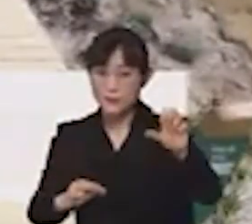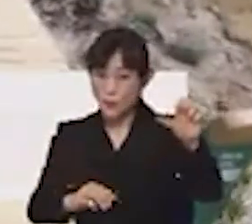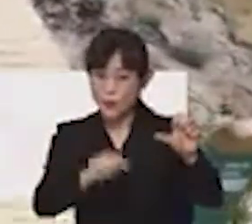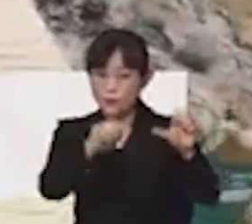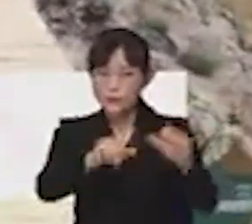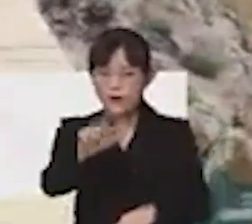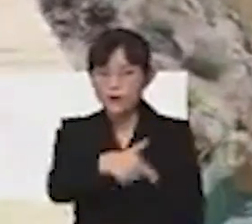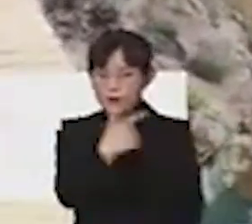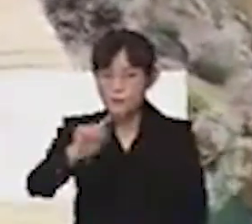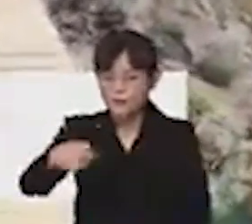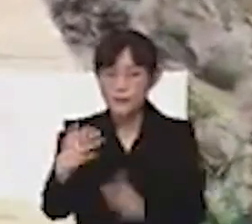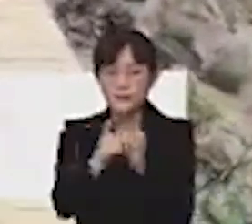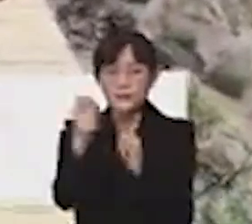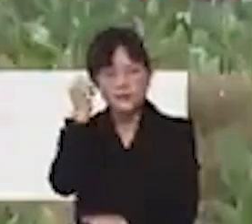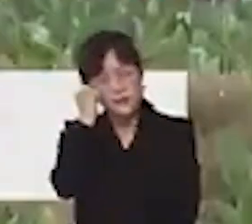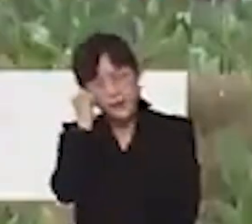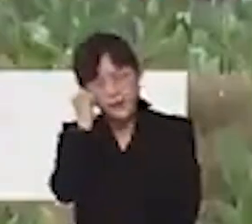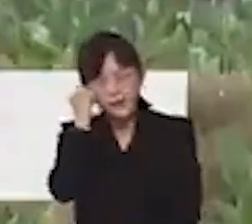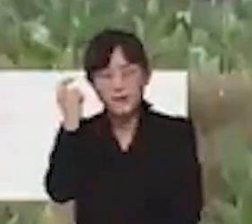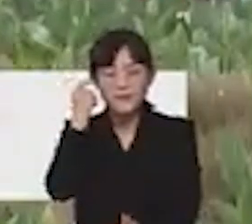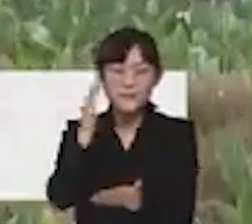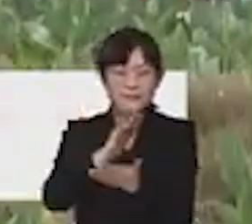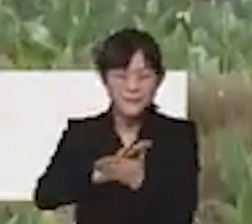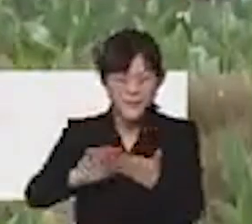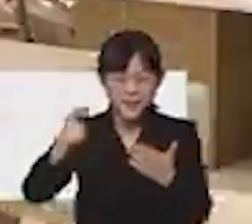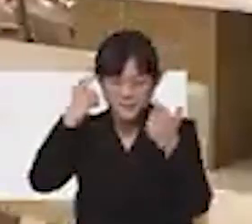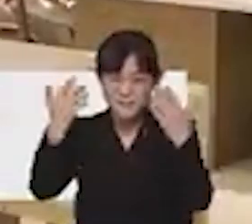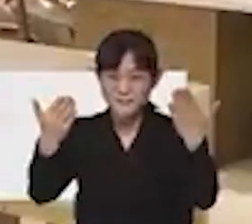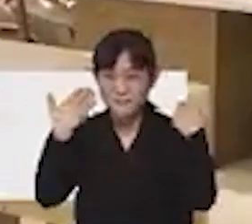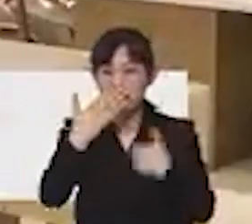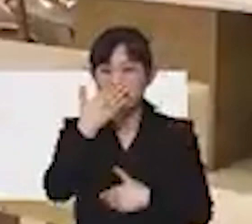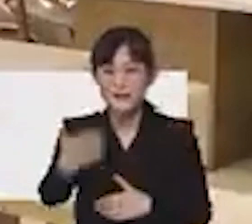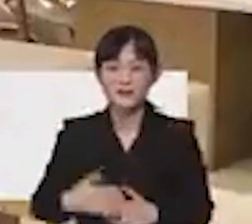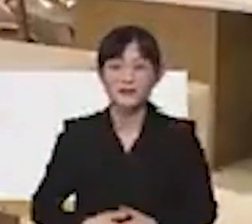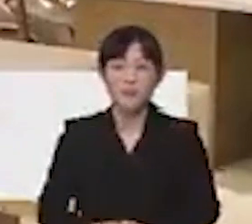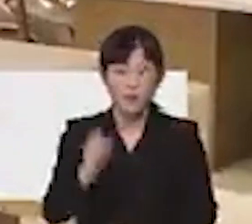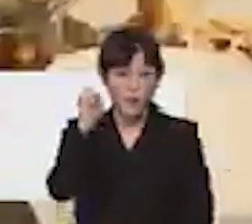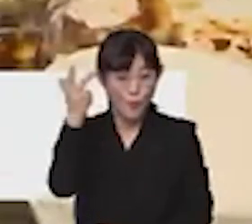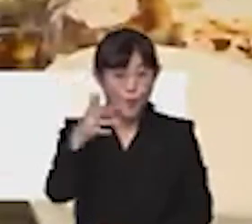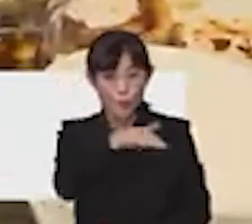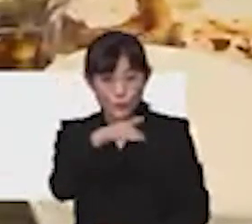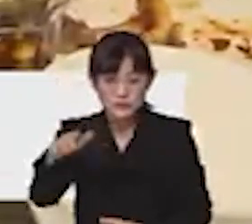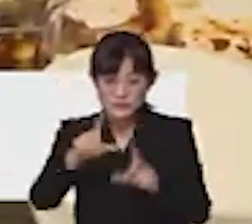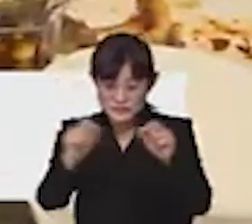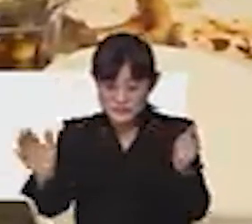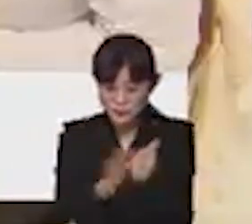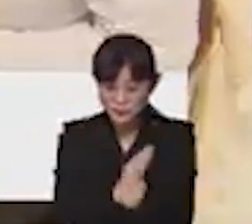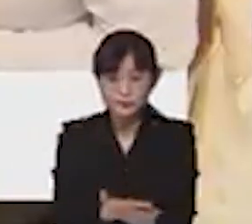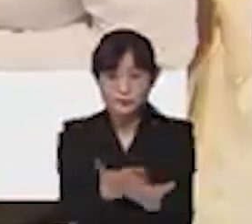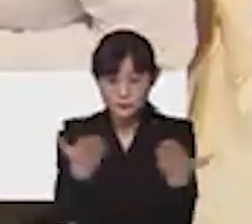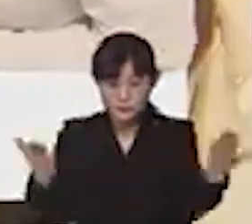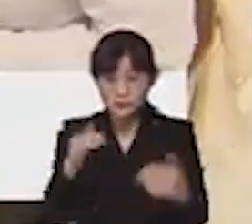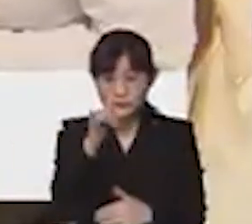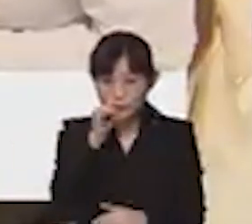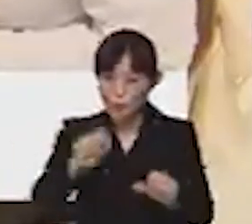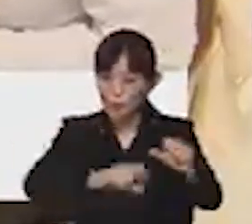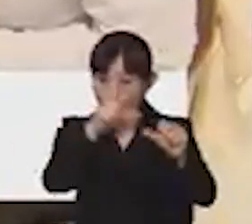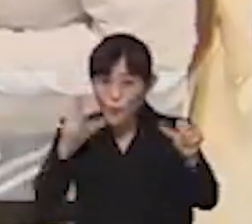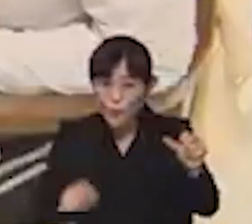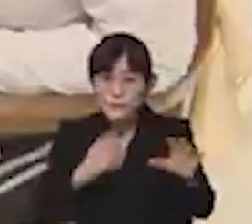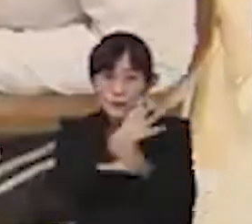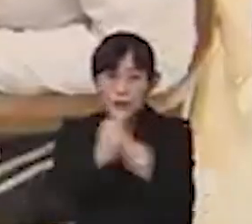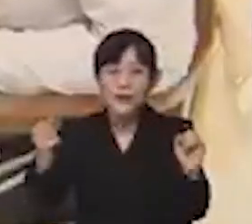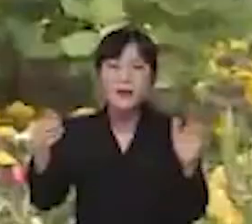명이 머물며 낭만과 힐링을 만끽할 수 있습니다. 호텔 수준의 음식 서비스도 제공하면서 5월까지 예약이